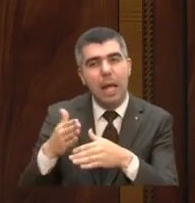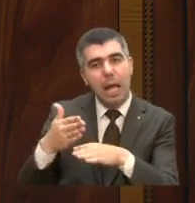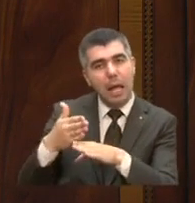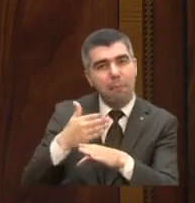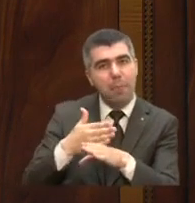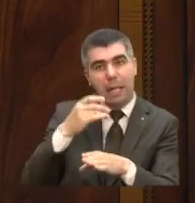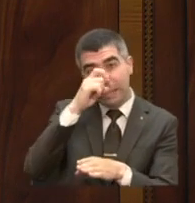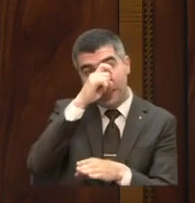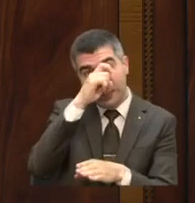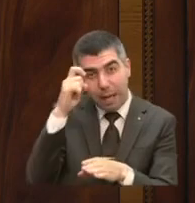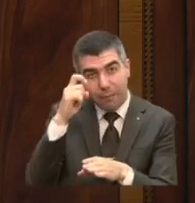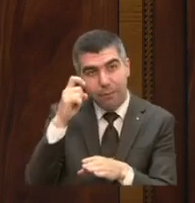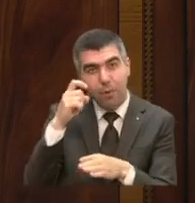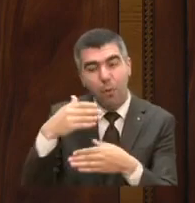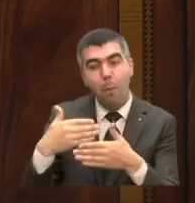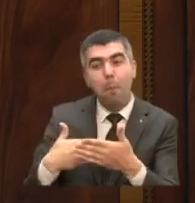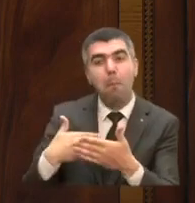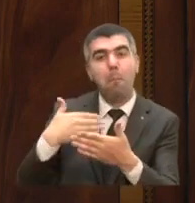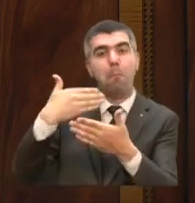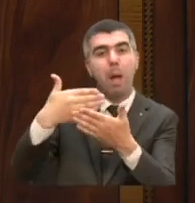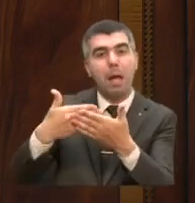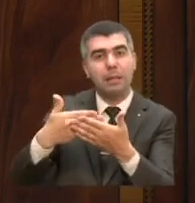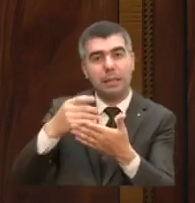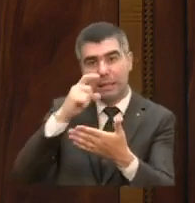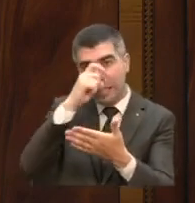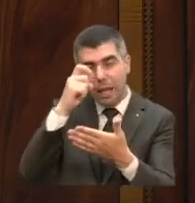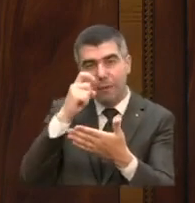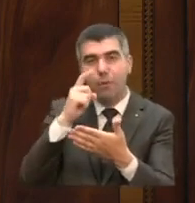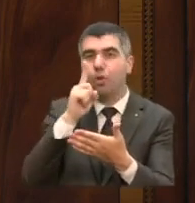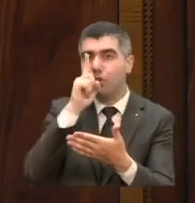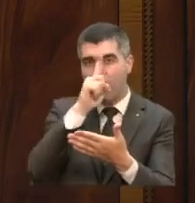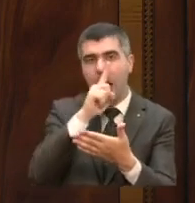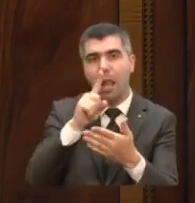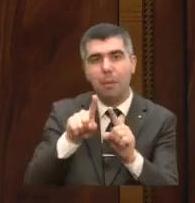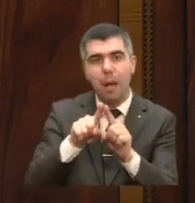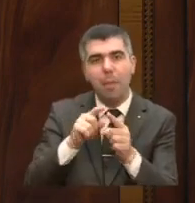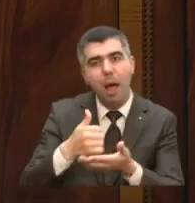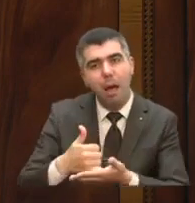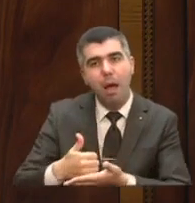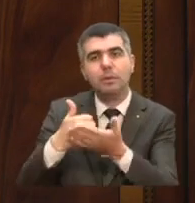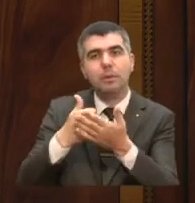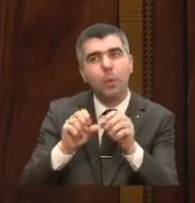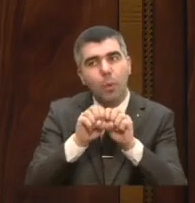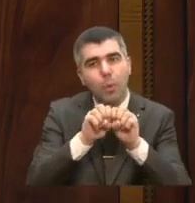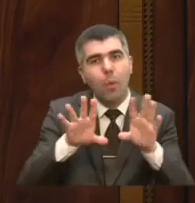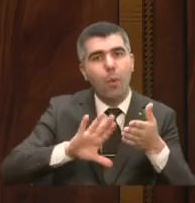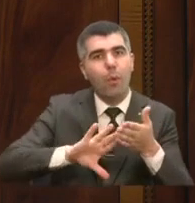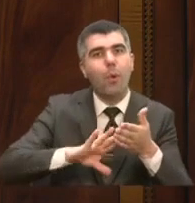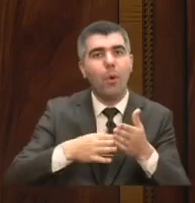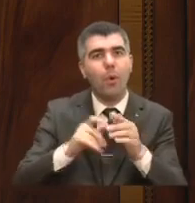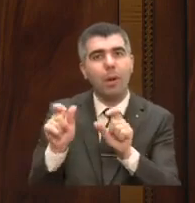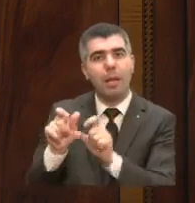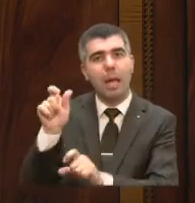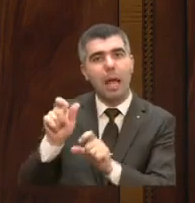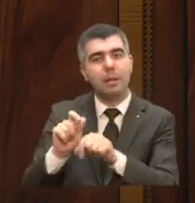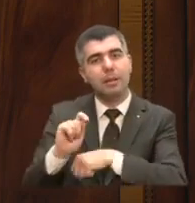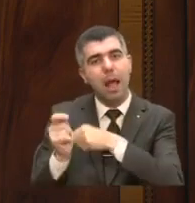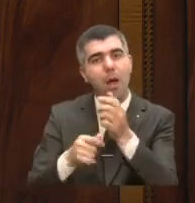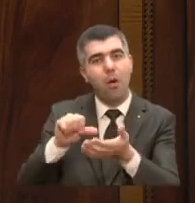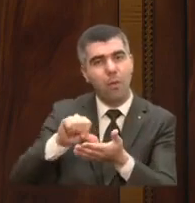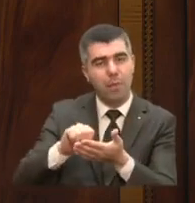الصيف أننا نخفض هذه المعاناة على الساكنة ديال العالم القروي بالأساس. شكرا سيد